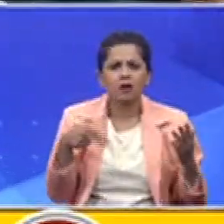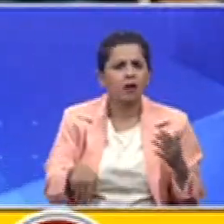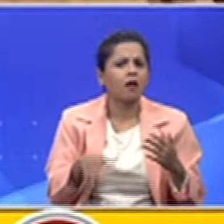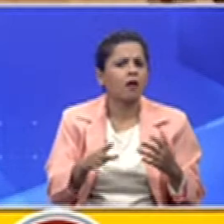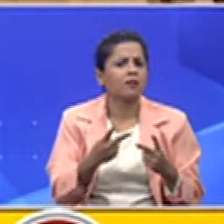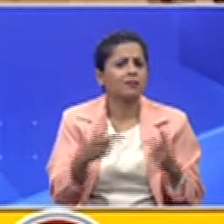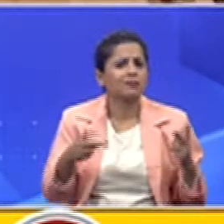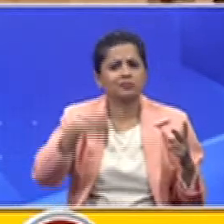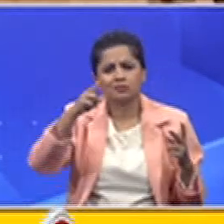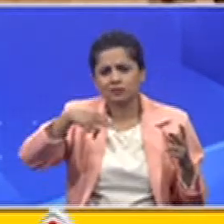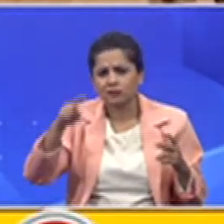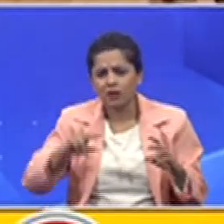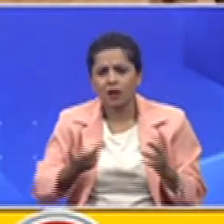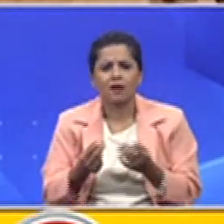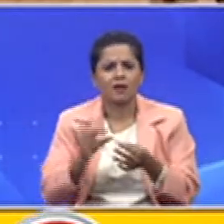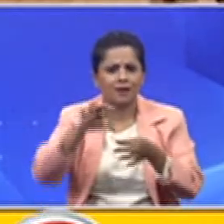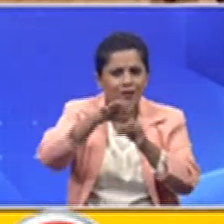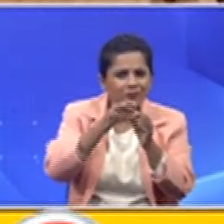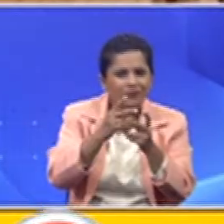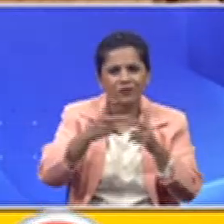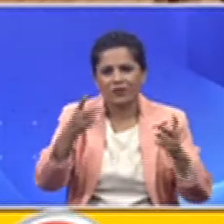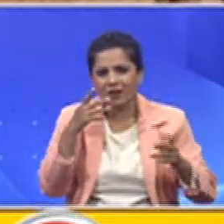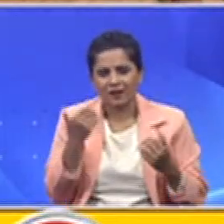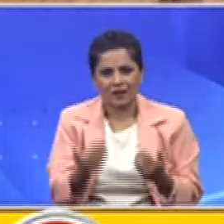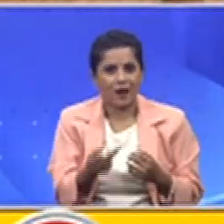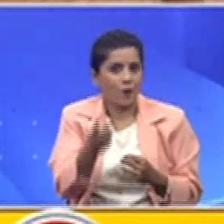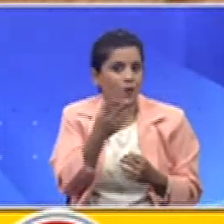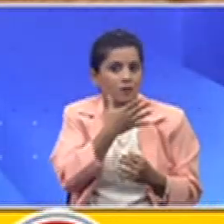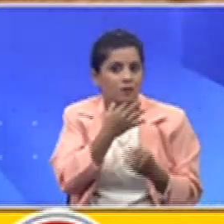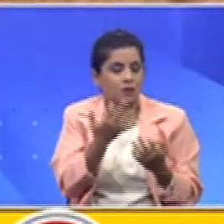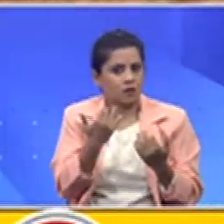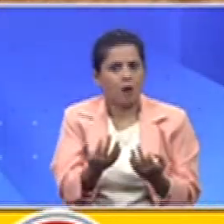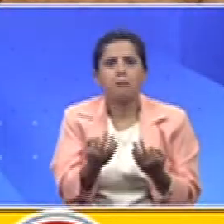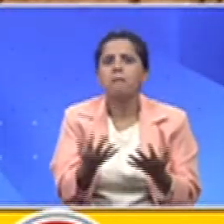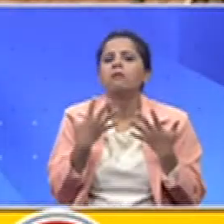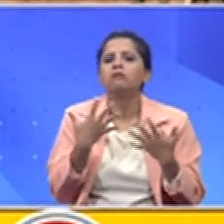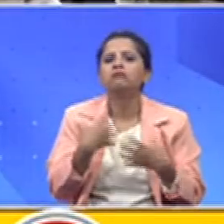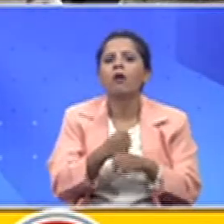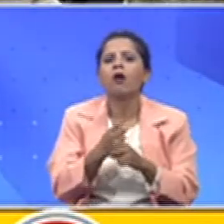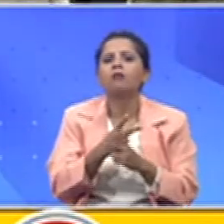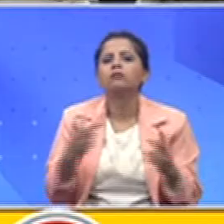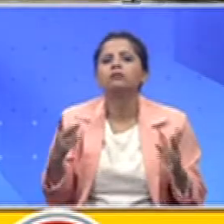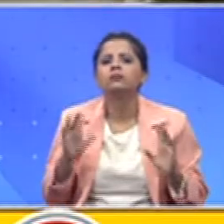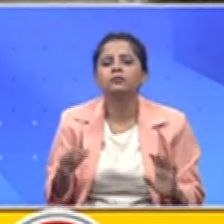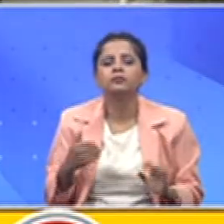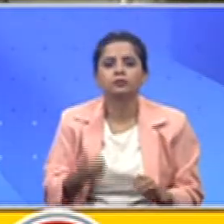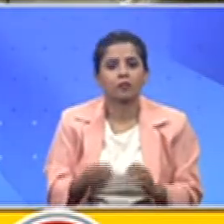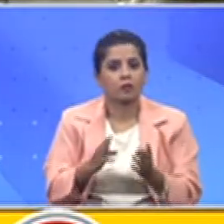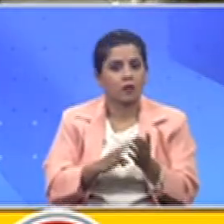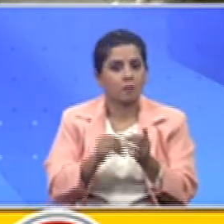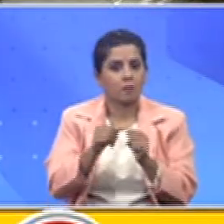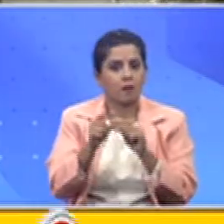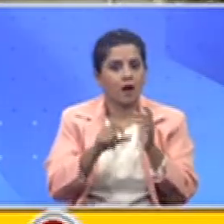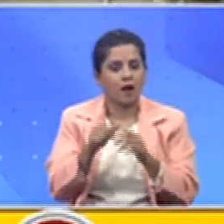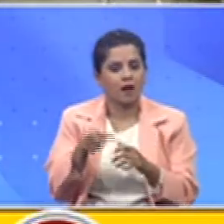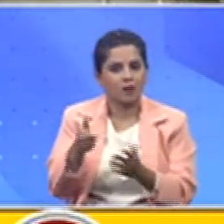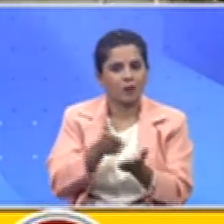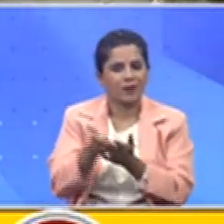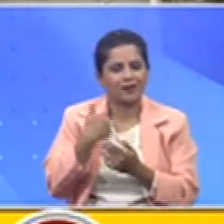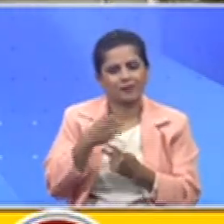सुंदर कलाकृतियां और स्मृति चिन्ह बना रही हैं। माणा गांव की यात्रा के